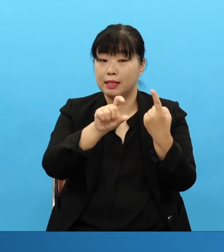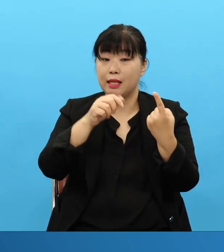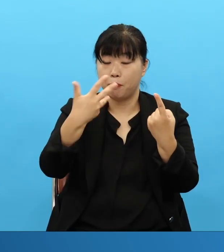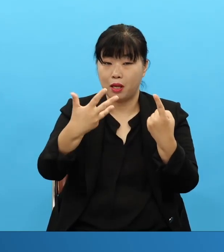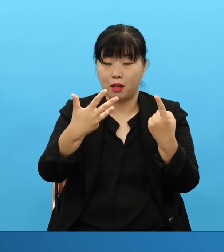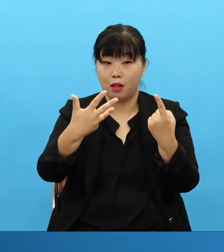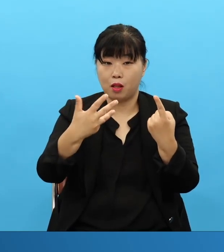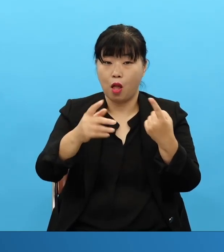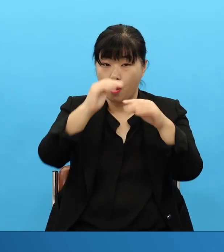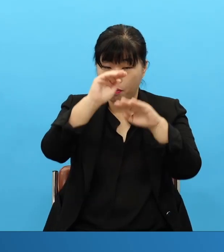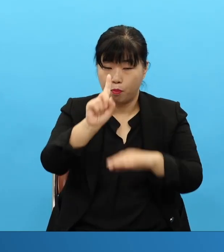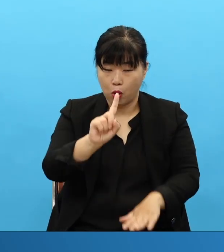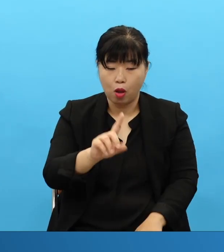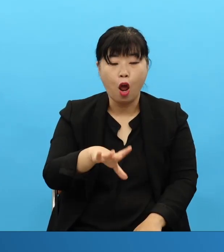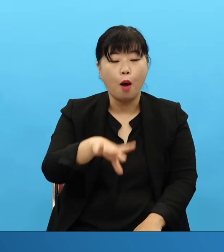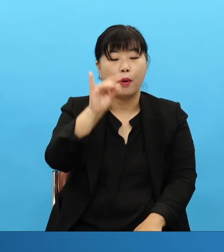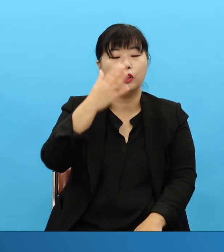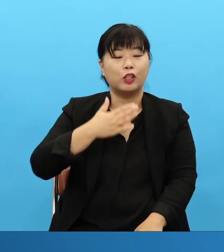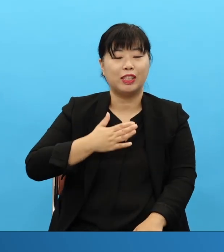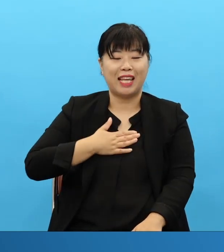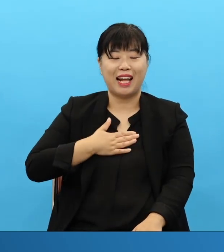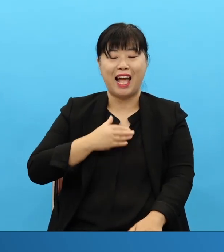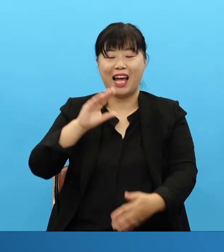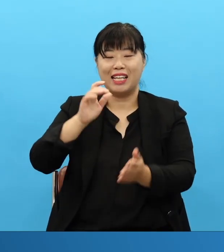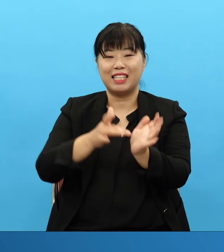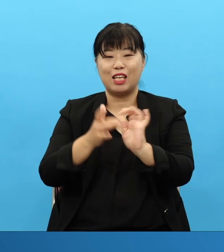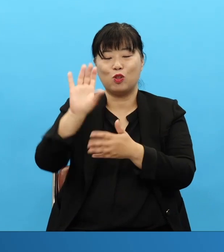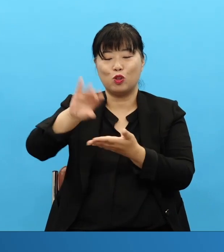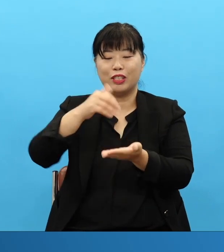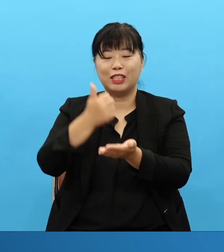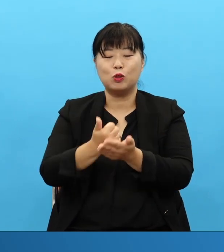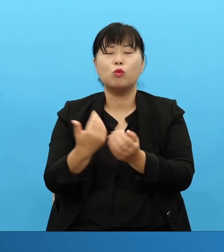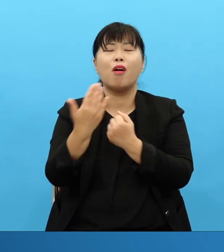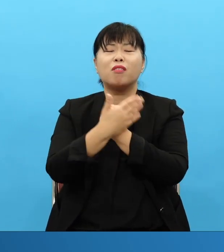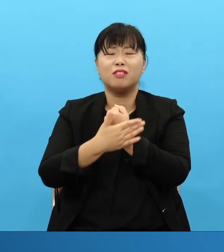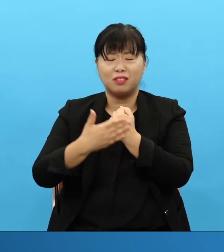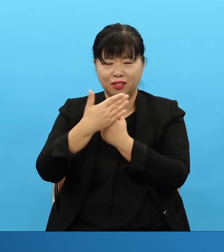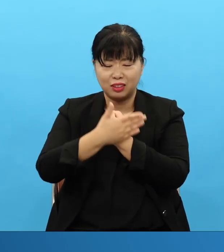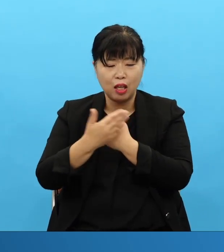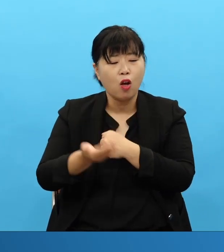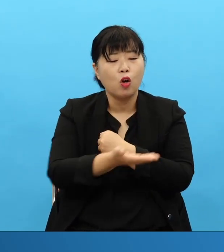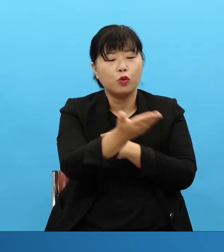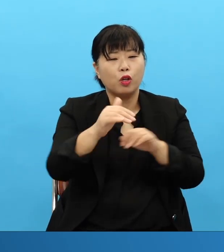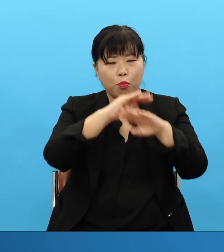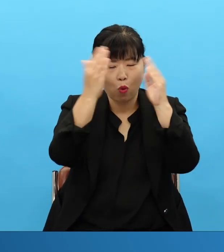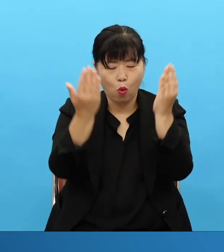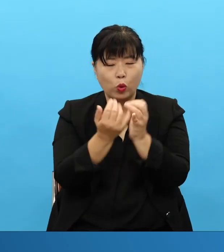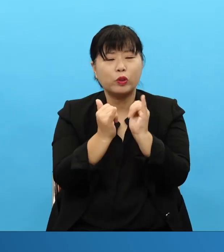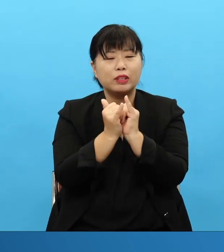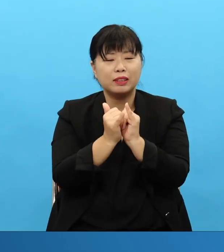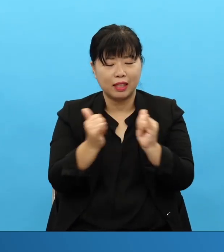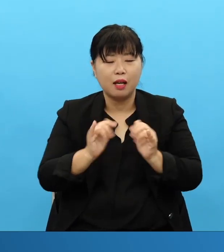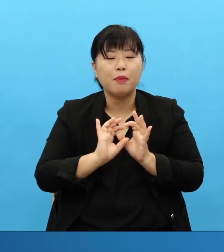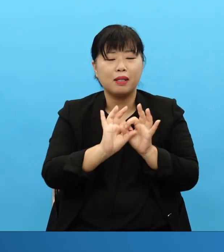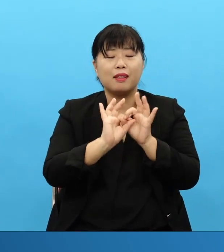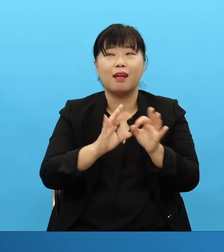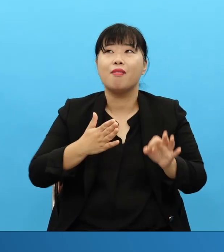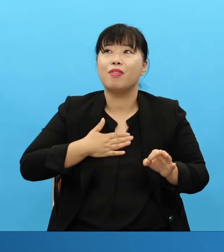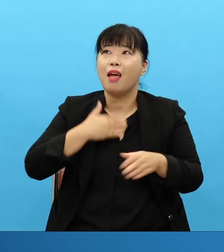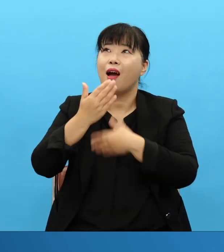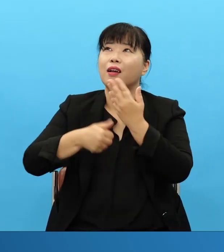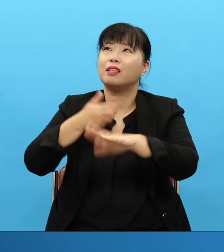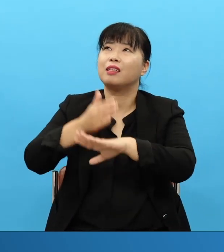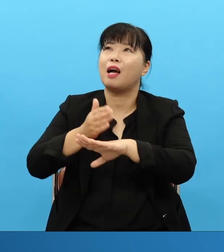내가 예수 그리스도로 말미암아 너희 모든 사람에 관하여 내 하나님께